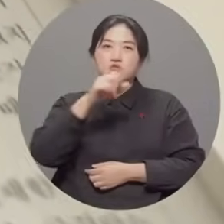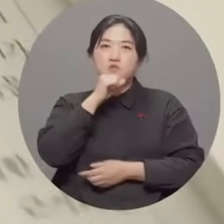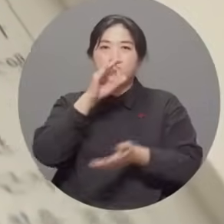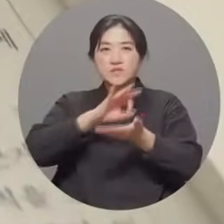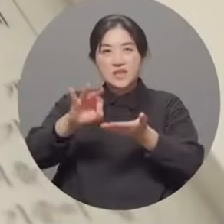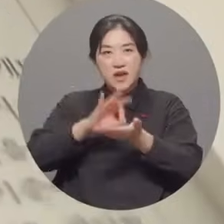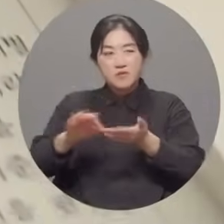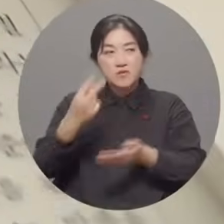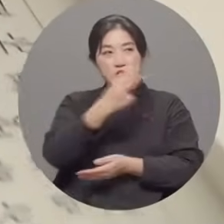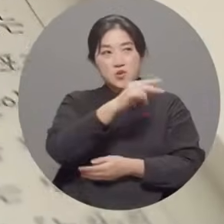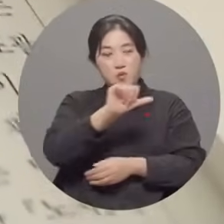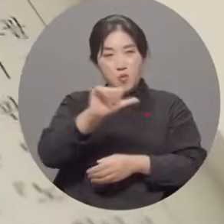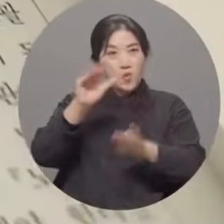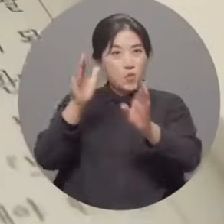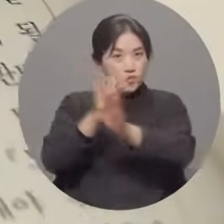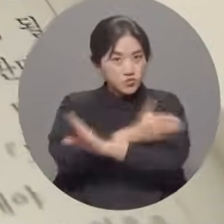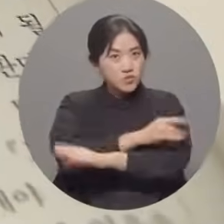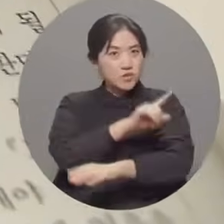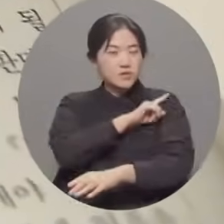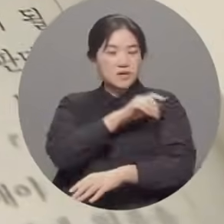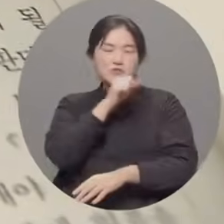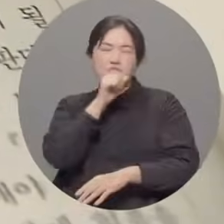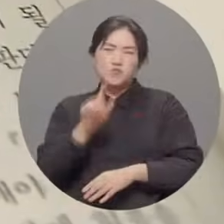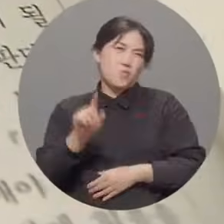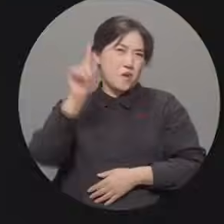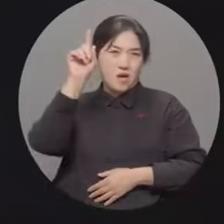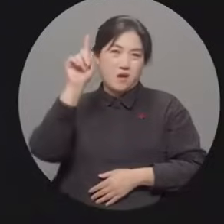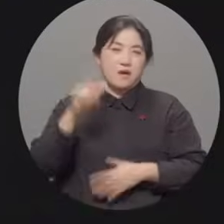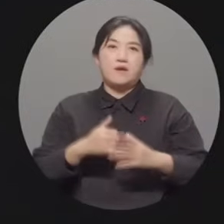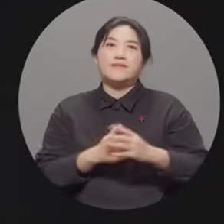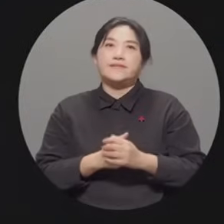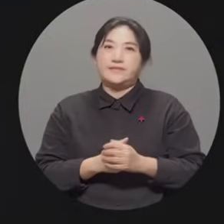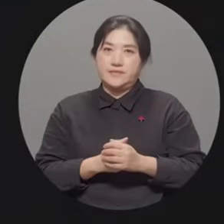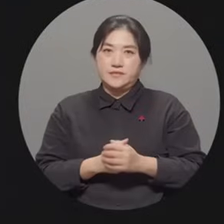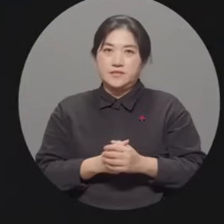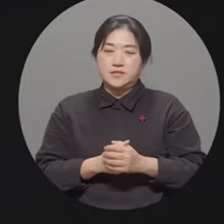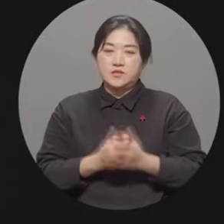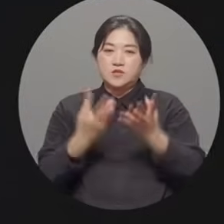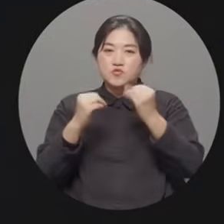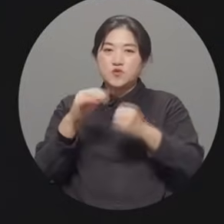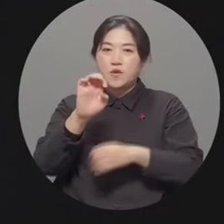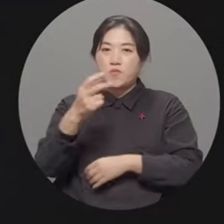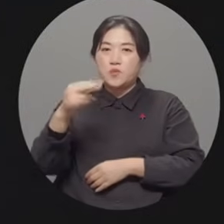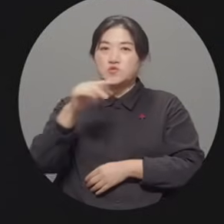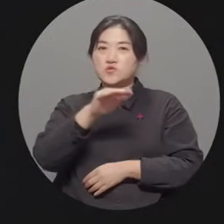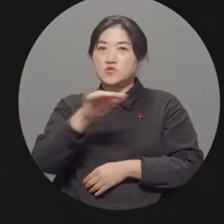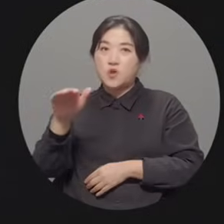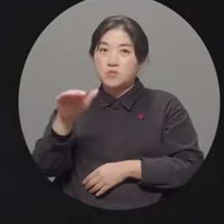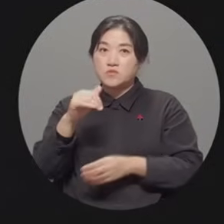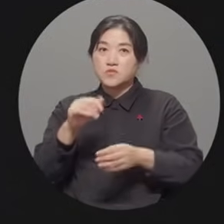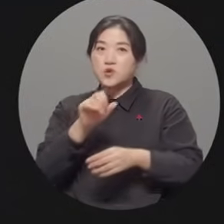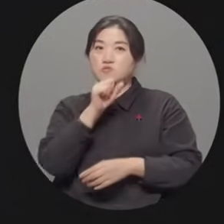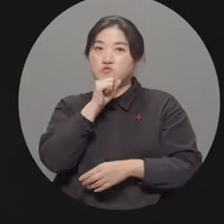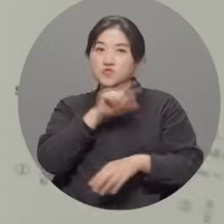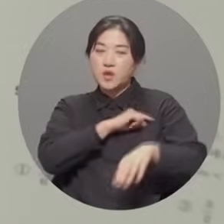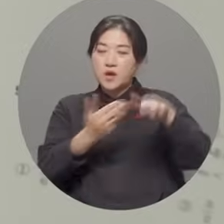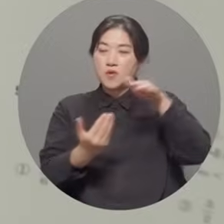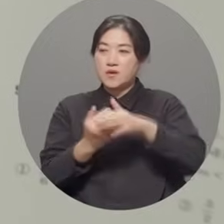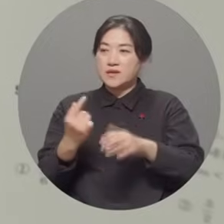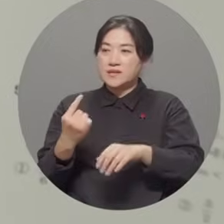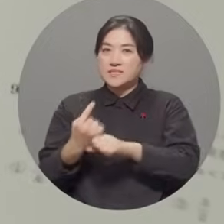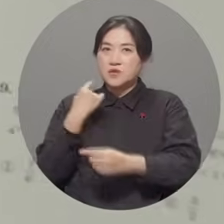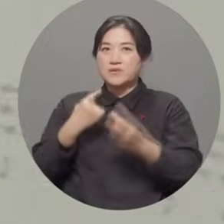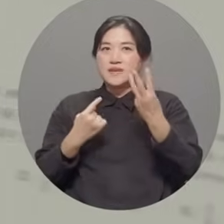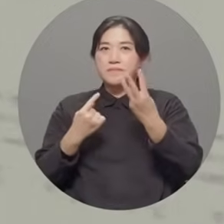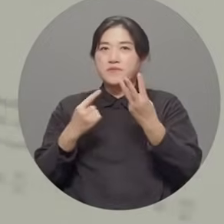시작한 2005학년도 이후 가장 높은 수준입니다. 수학 표준 점수 최고점은 지난해보다 3점 오른